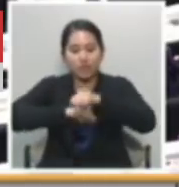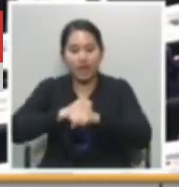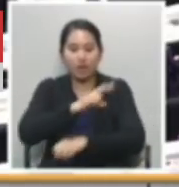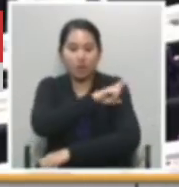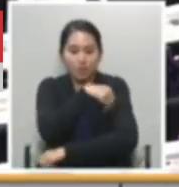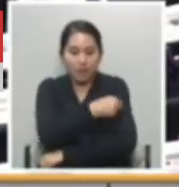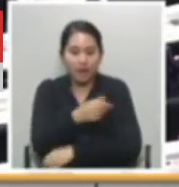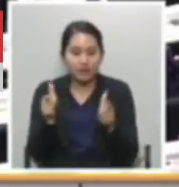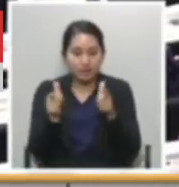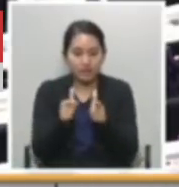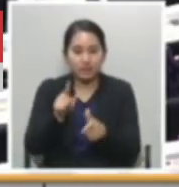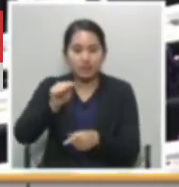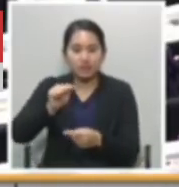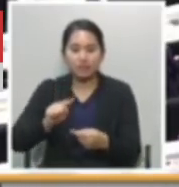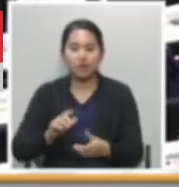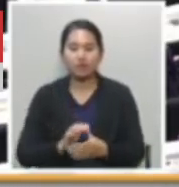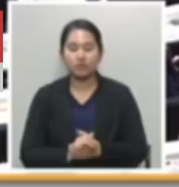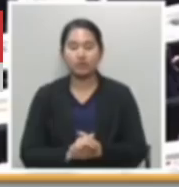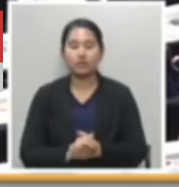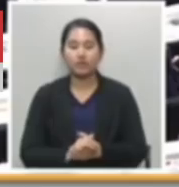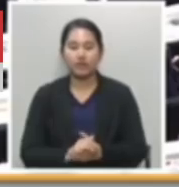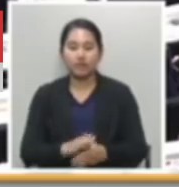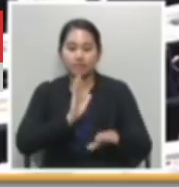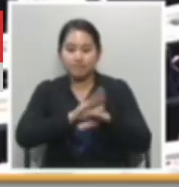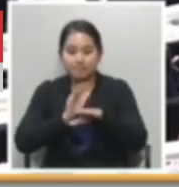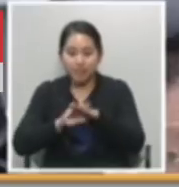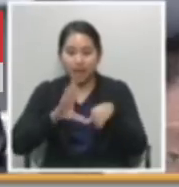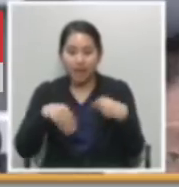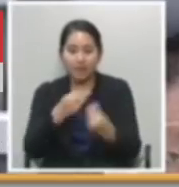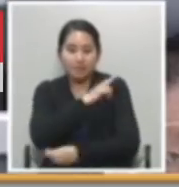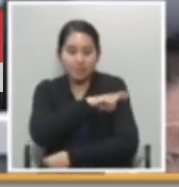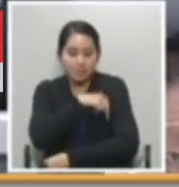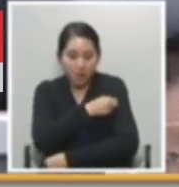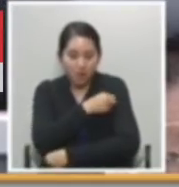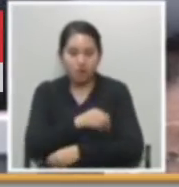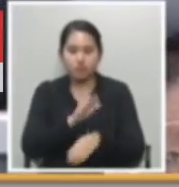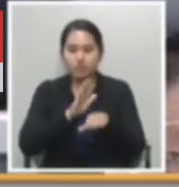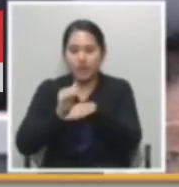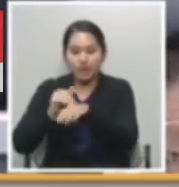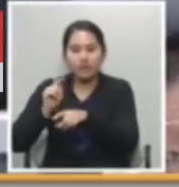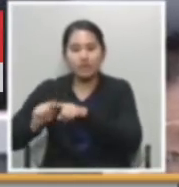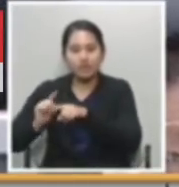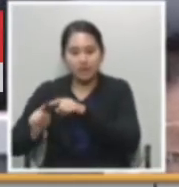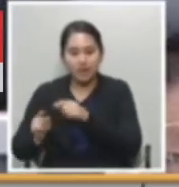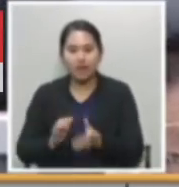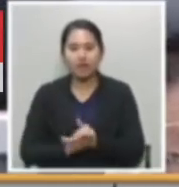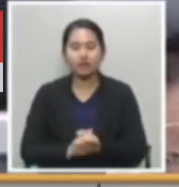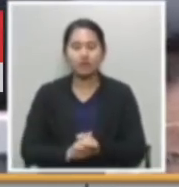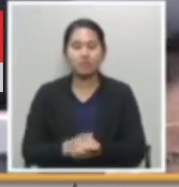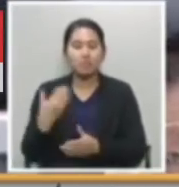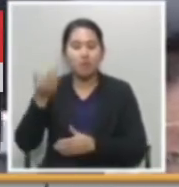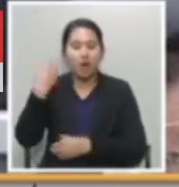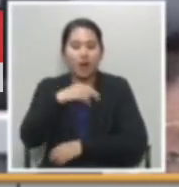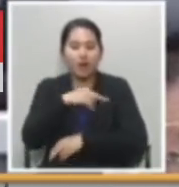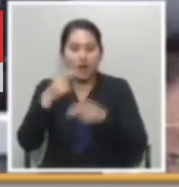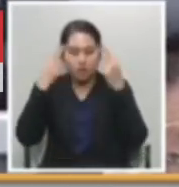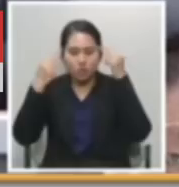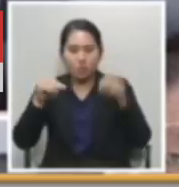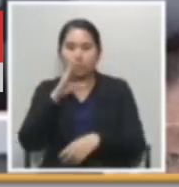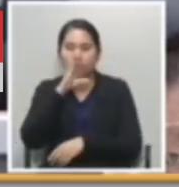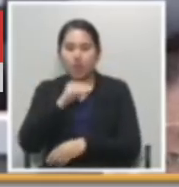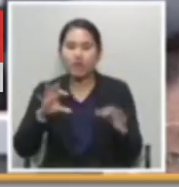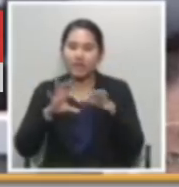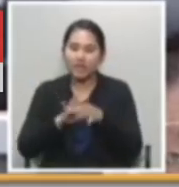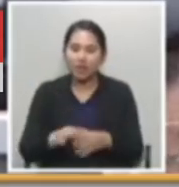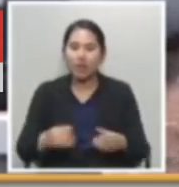แพทย์เห็นไหมครับสร้างแรงจูงใจให้หมอจะได้สมองไม่ไหลเห็นไหมเพิ่มระบบเฝ้าระวังที่ท่านนายกเคยพูดอ่ะอยากเขาออกกำลังกายไม่